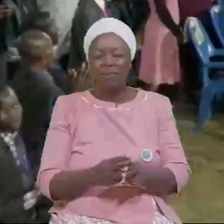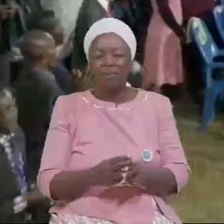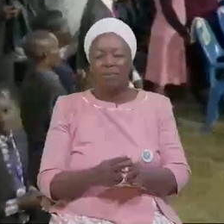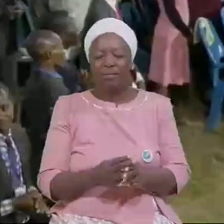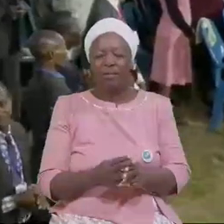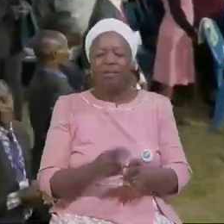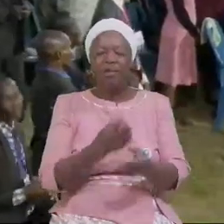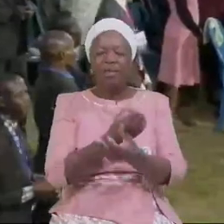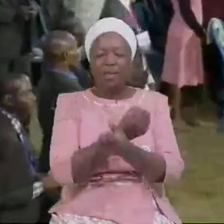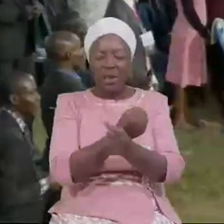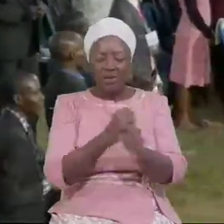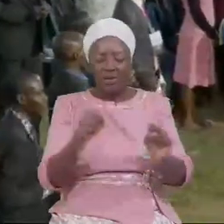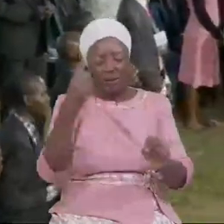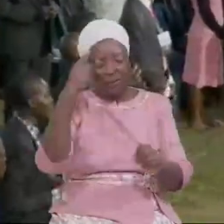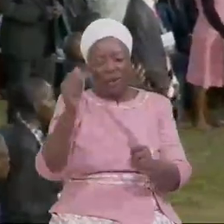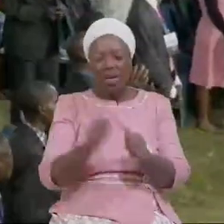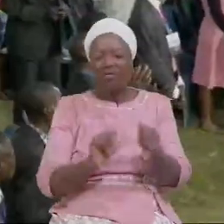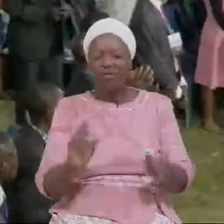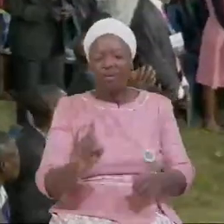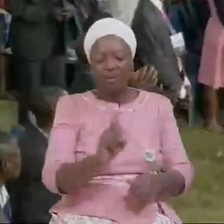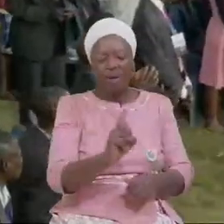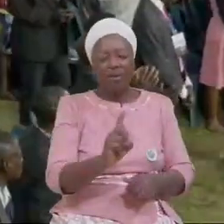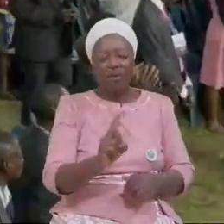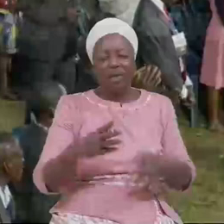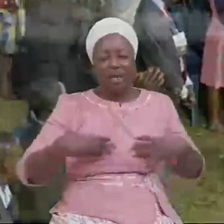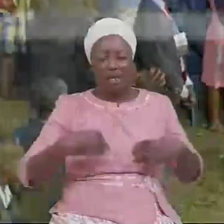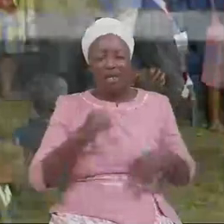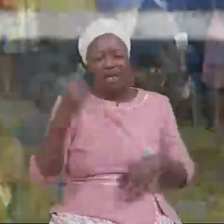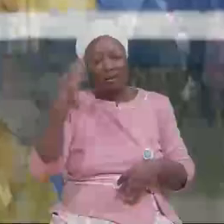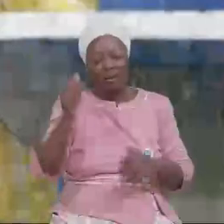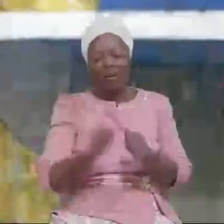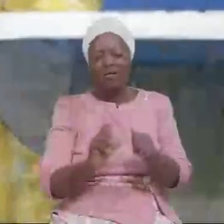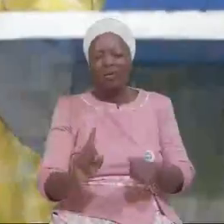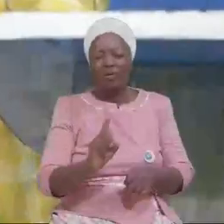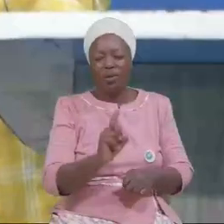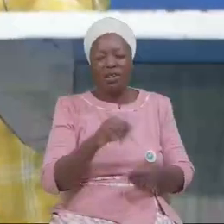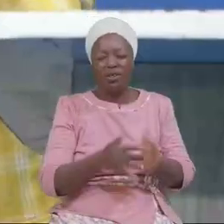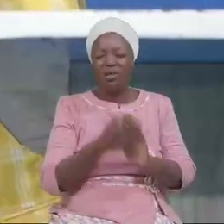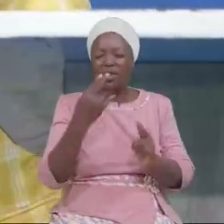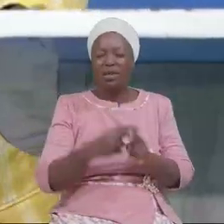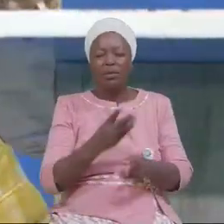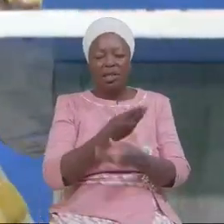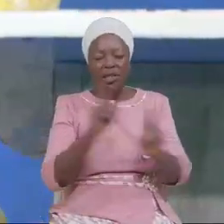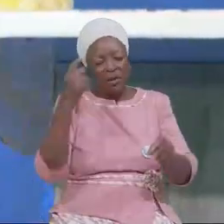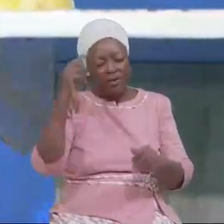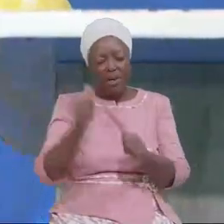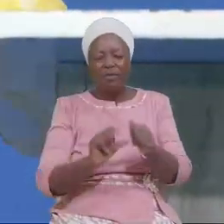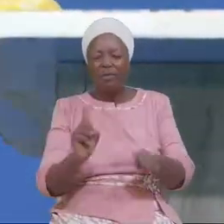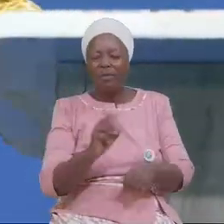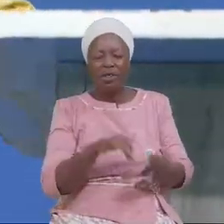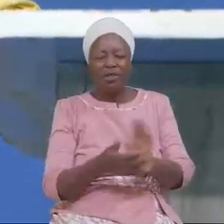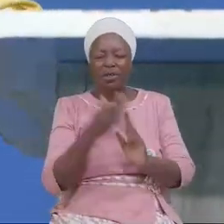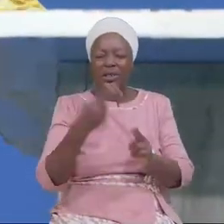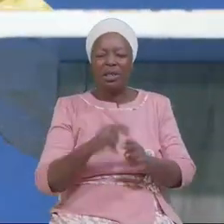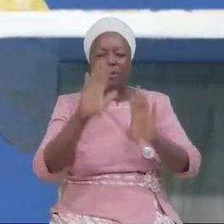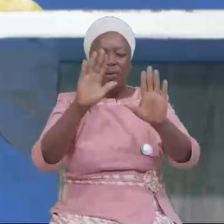Le salut pour tout le monde, la guérison pour tout le monde, la délivrance pour tout le monde,